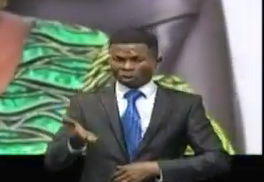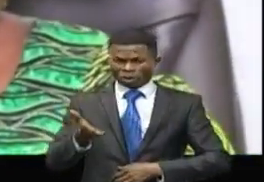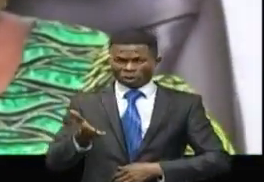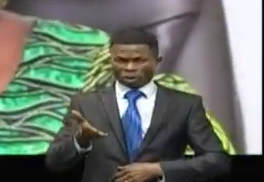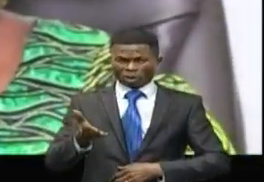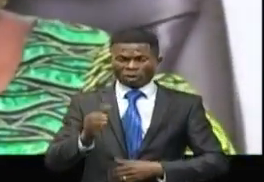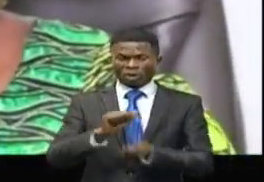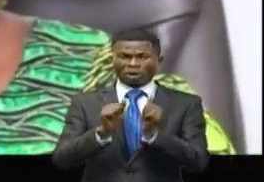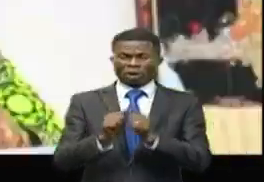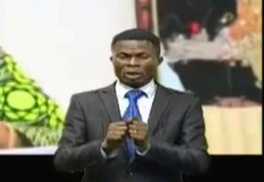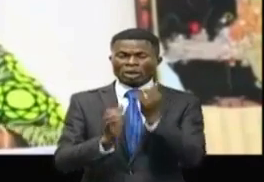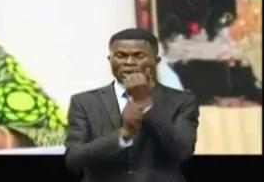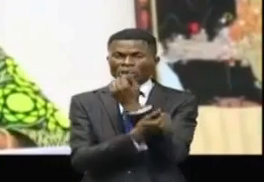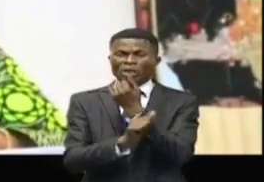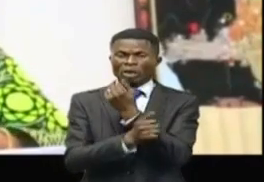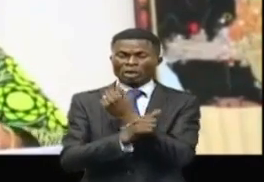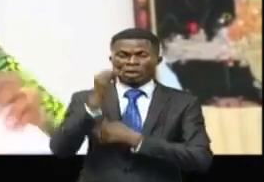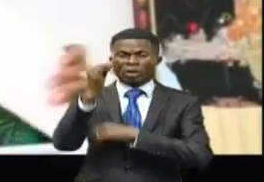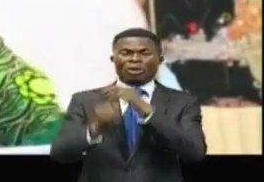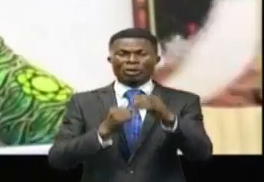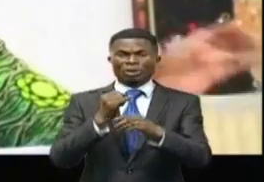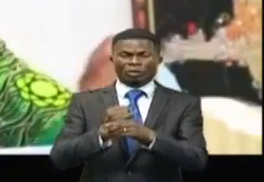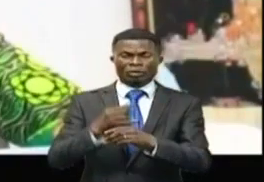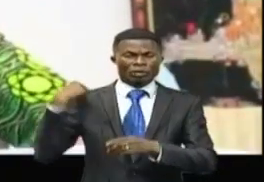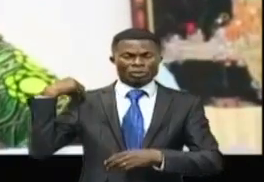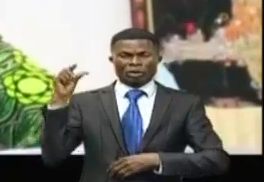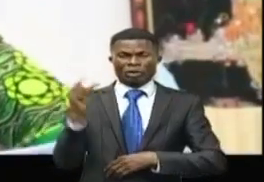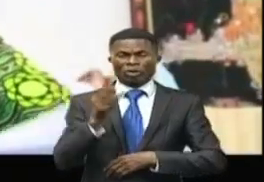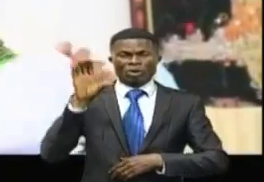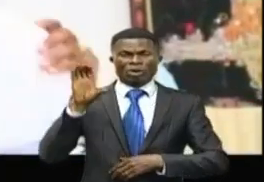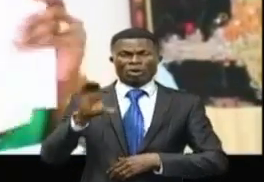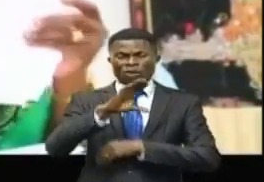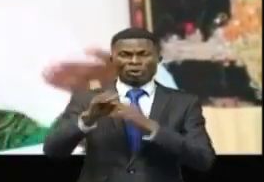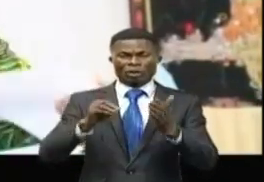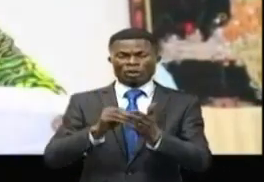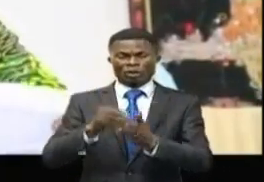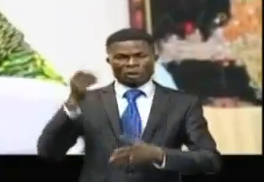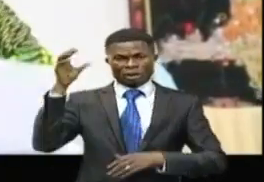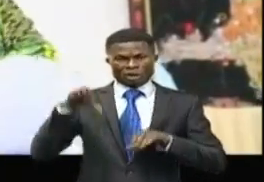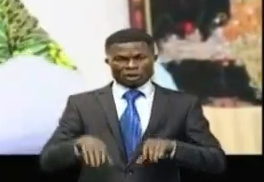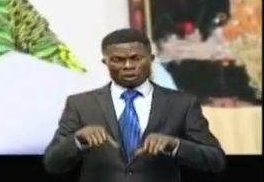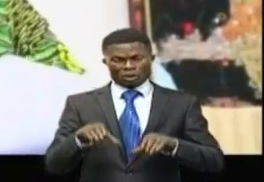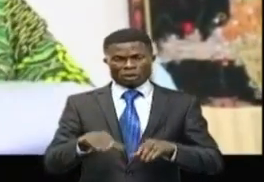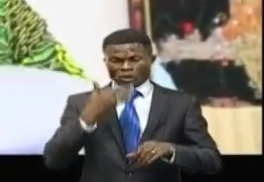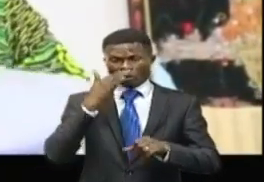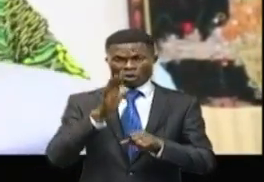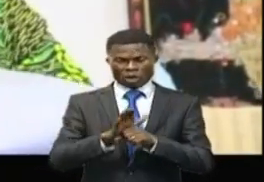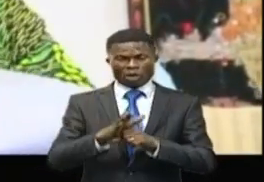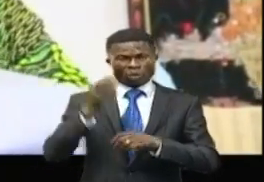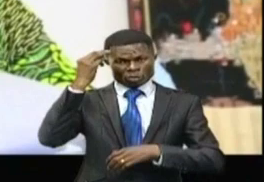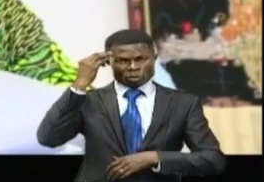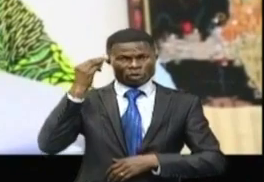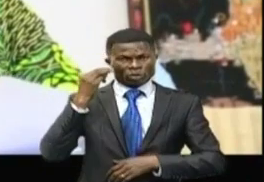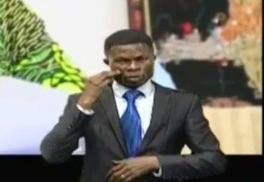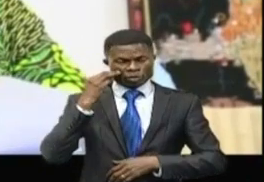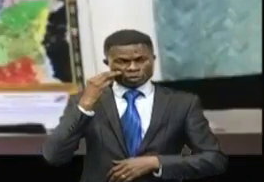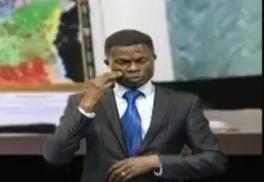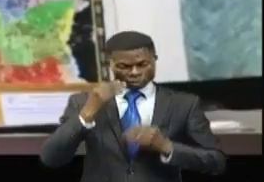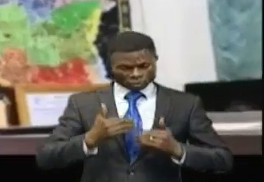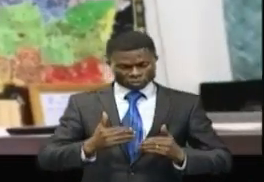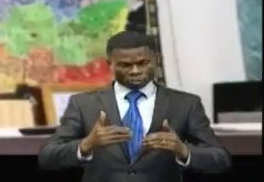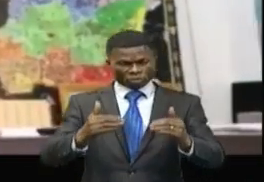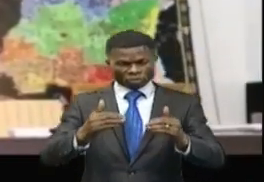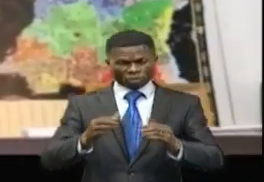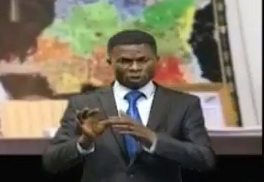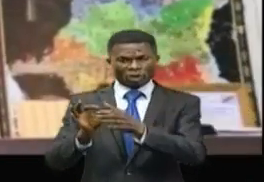céréalier à l'international la gouverneur de la banque centrale du congo a rassuré le conseil de la poursuite de la coordination